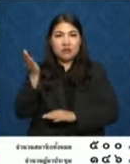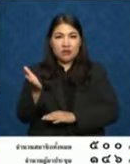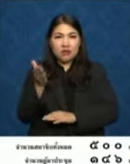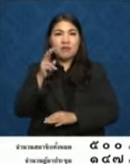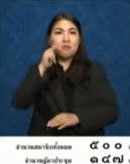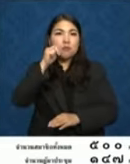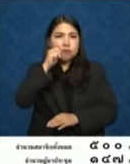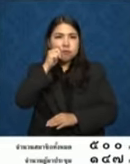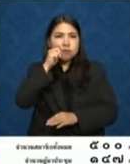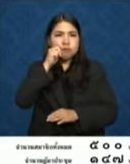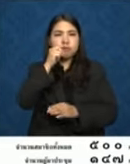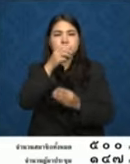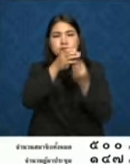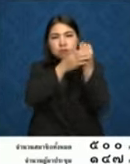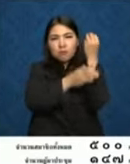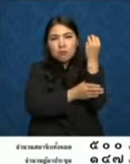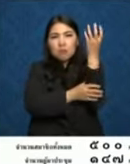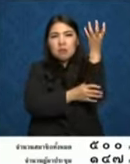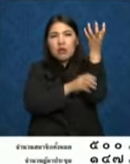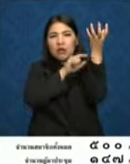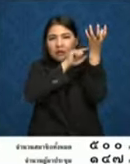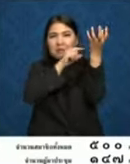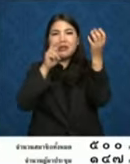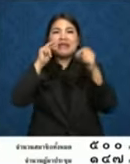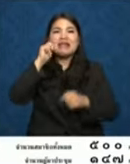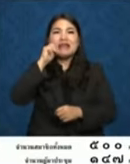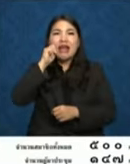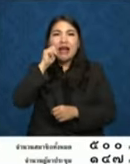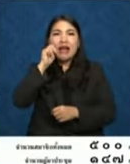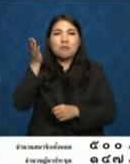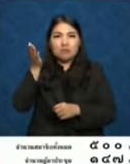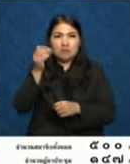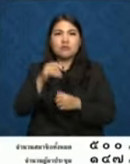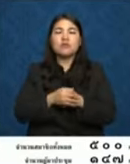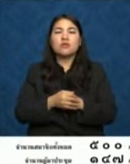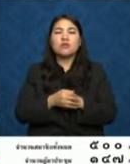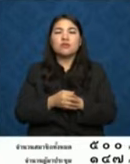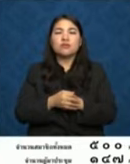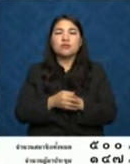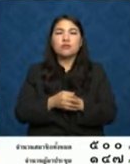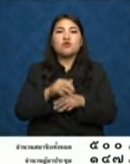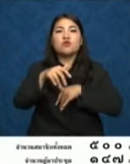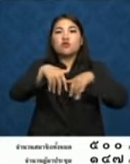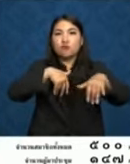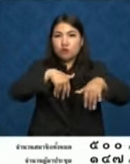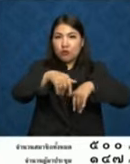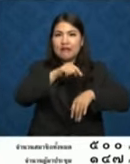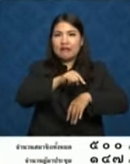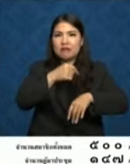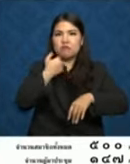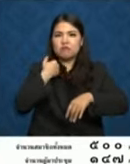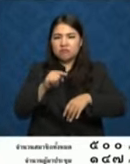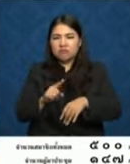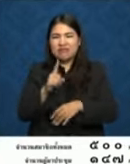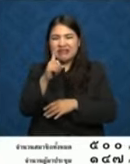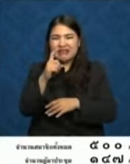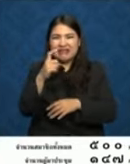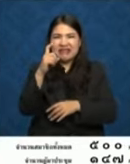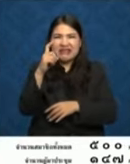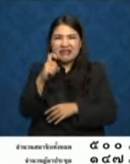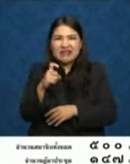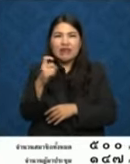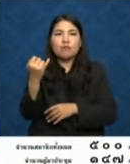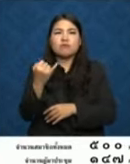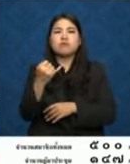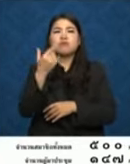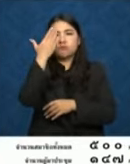าดาลชุมชนวัดบัวสวนประดิษฐ์ครับแท้งน้ำบาดาลชุมชนวัดบัวสวนประดิษฐ์เนี่ยชำรุดเสียหายจนซ่อมแซมไม่ได้ฮะพี่น้องประชาช